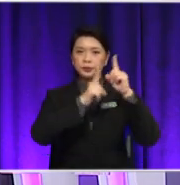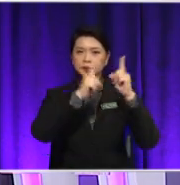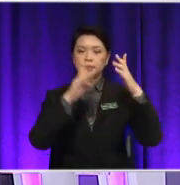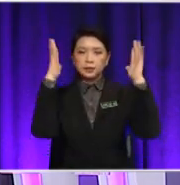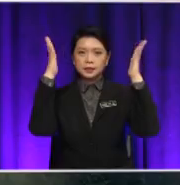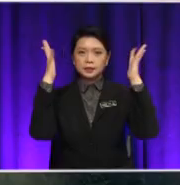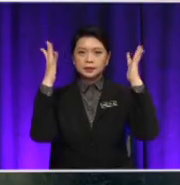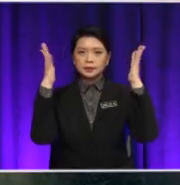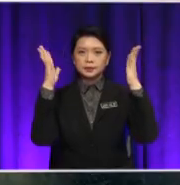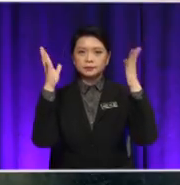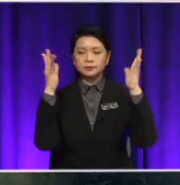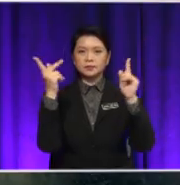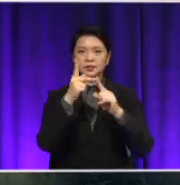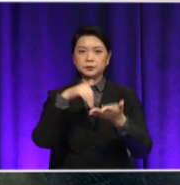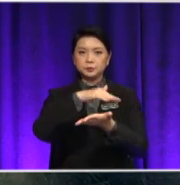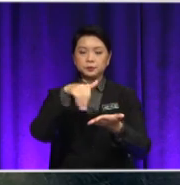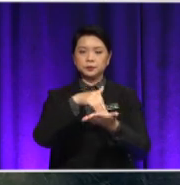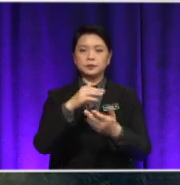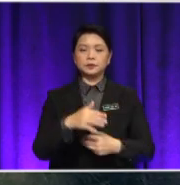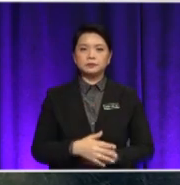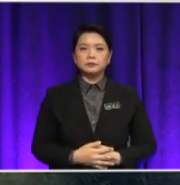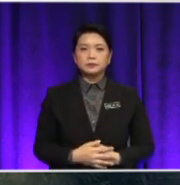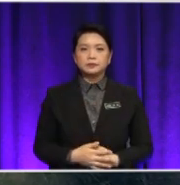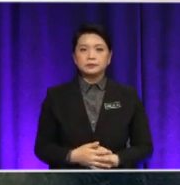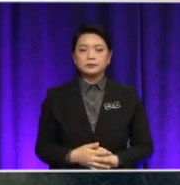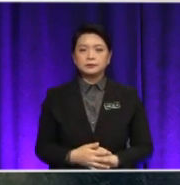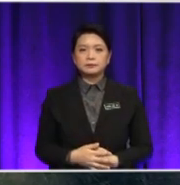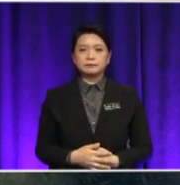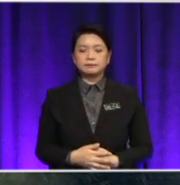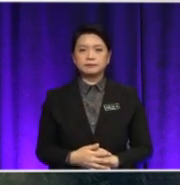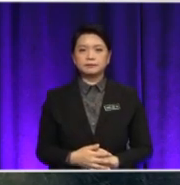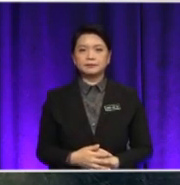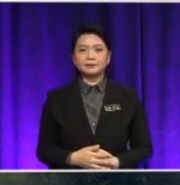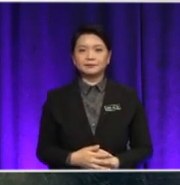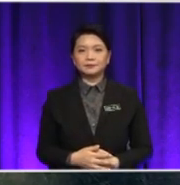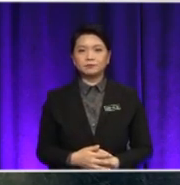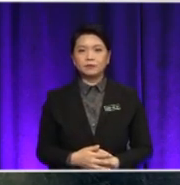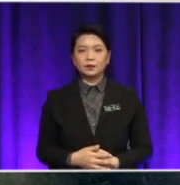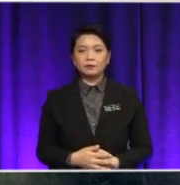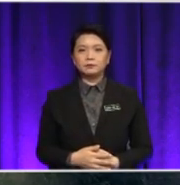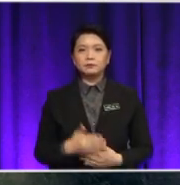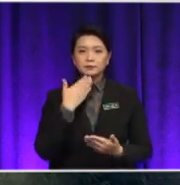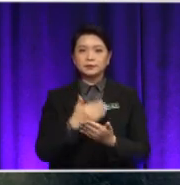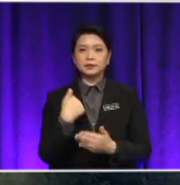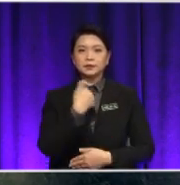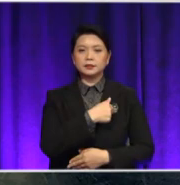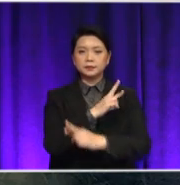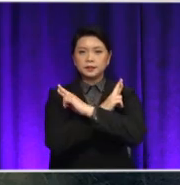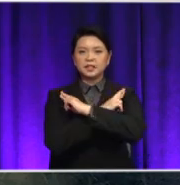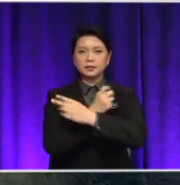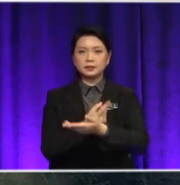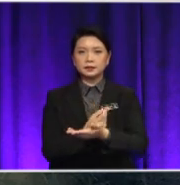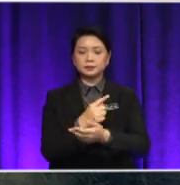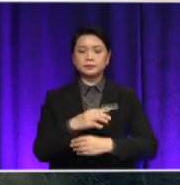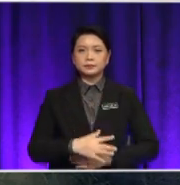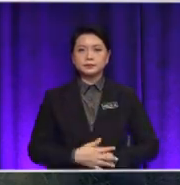tepukan sikit dekat awak. Wah, oh, tak tepuk diorang. Okay, tak apa. Baiklah, kita nak berhenti rehat dulu selepas ini. Kita akan kembali